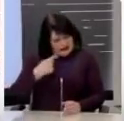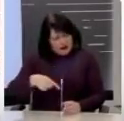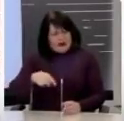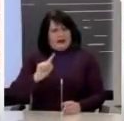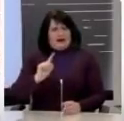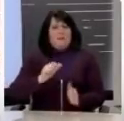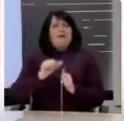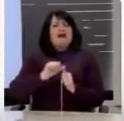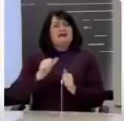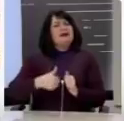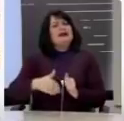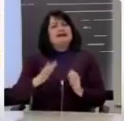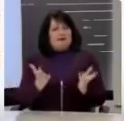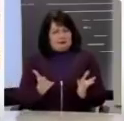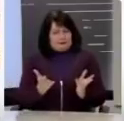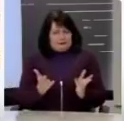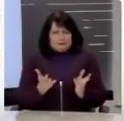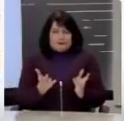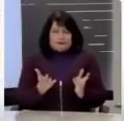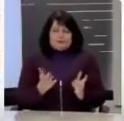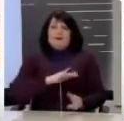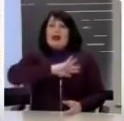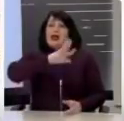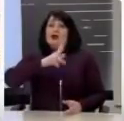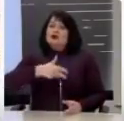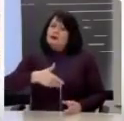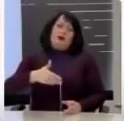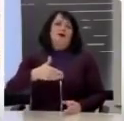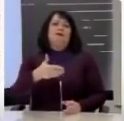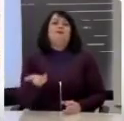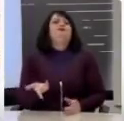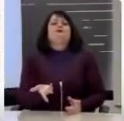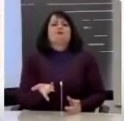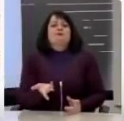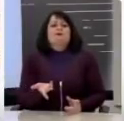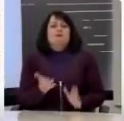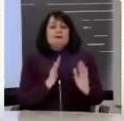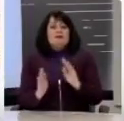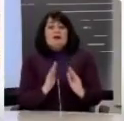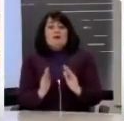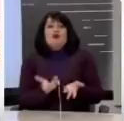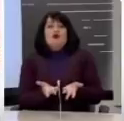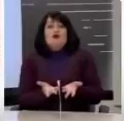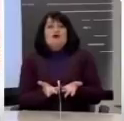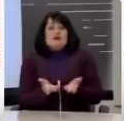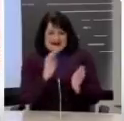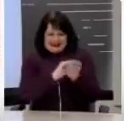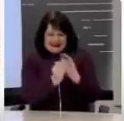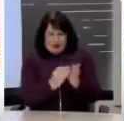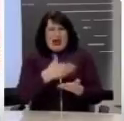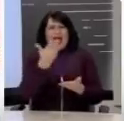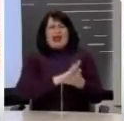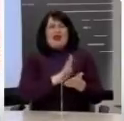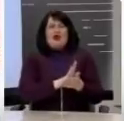τους επόμενους μήνες. Μέχρι πού θα φτάσει? Μέχρι πού θα υπερασπίζεται μια συμμορία